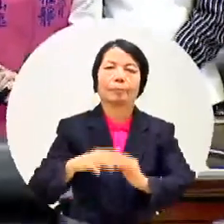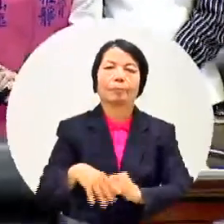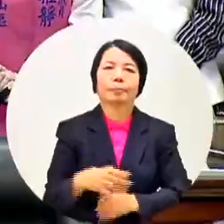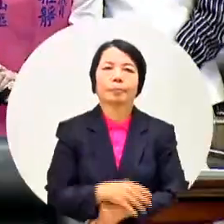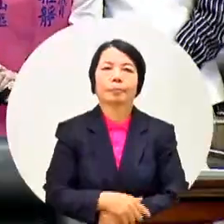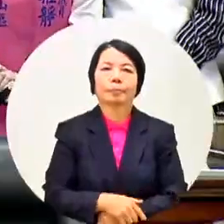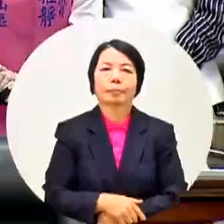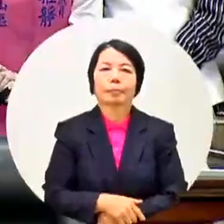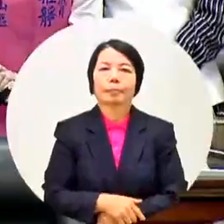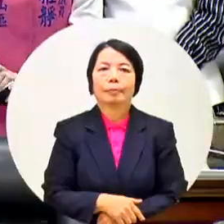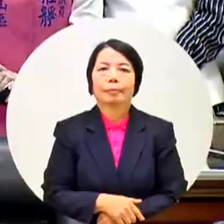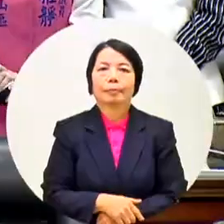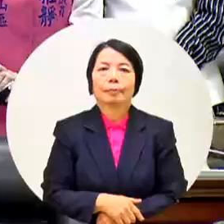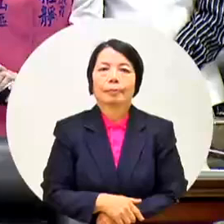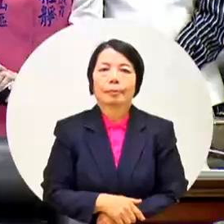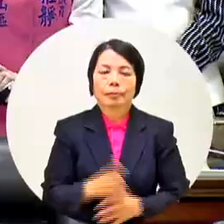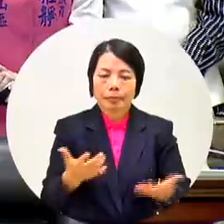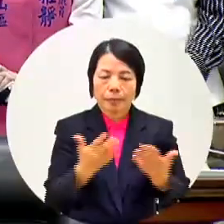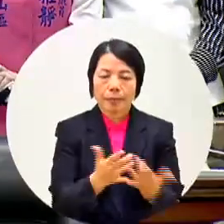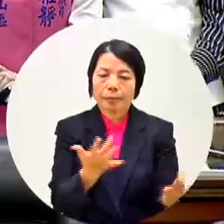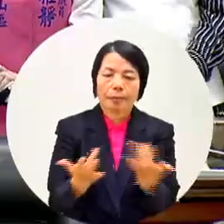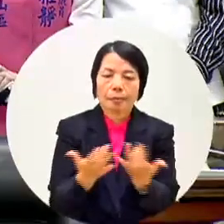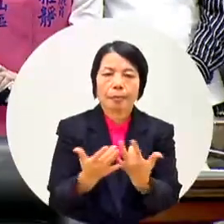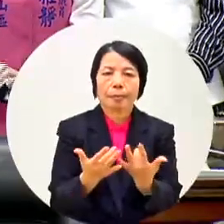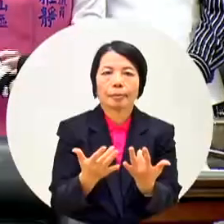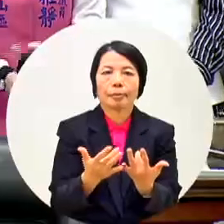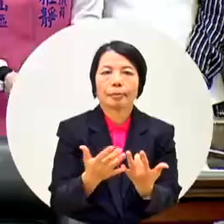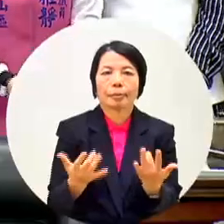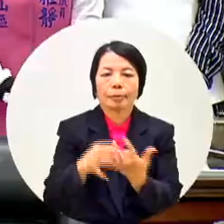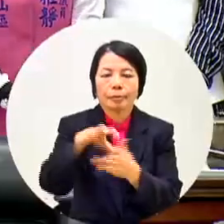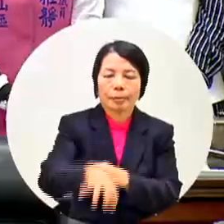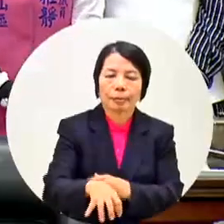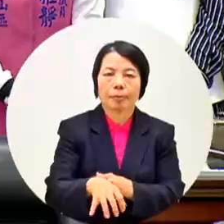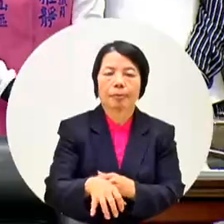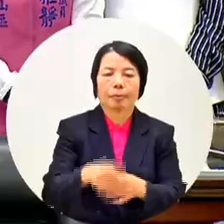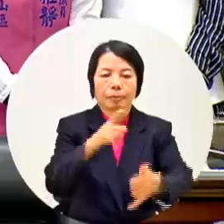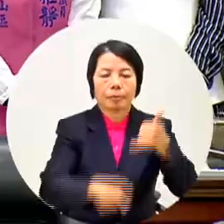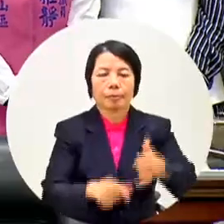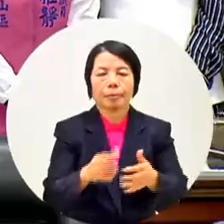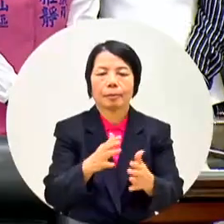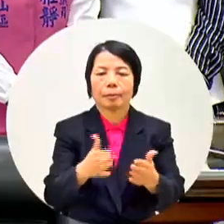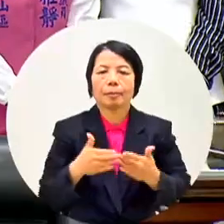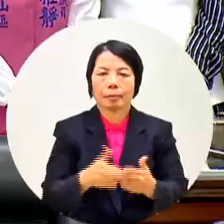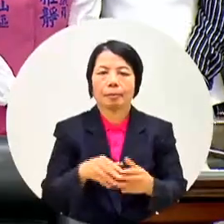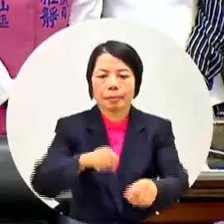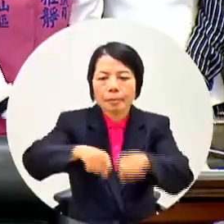芽案，喊了10几年。也是完全没做到。